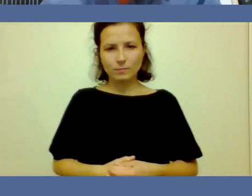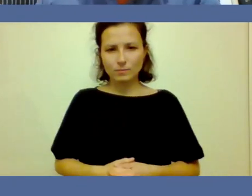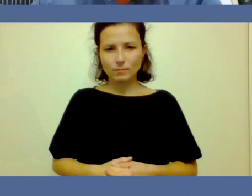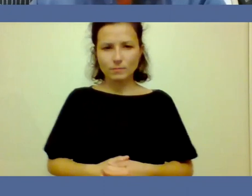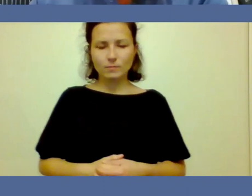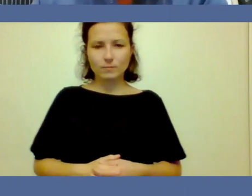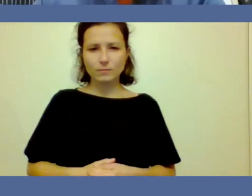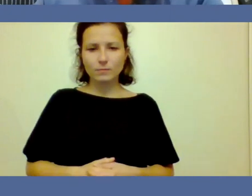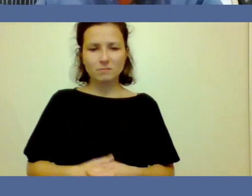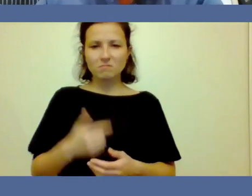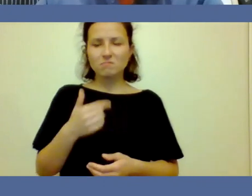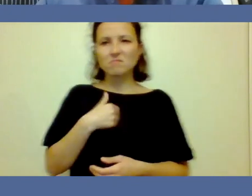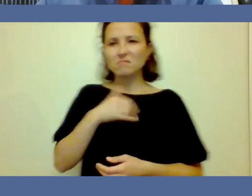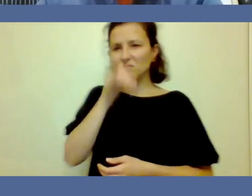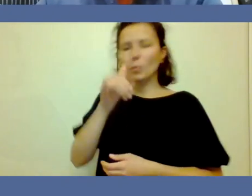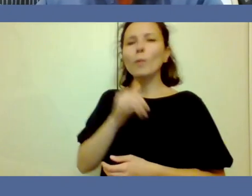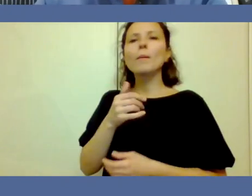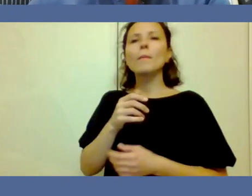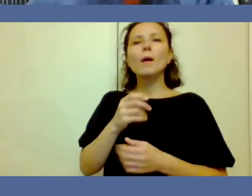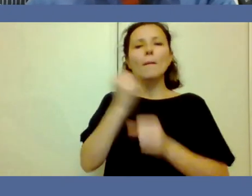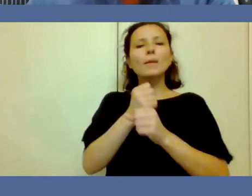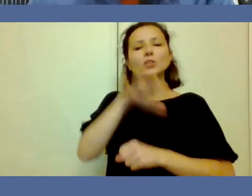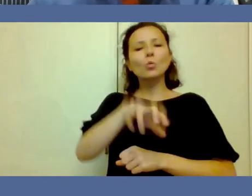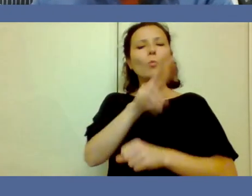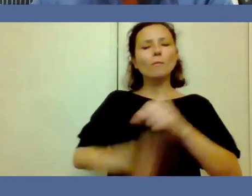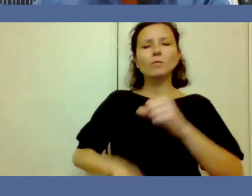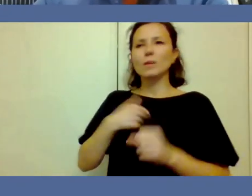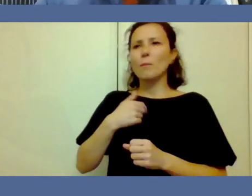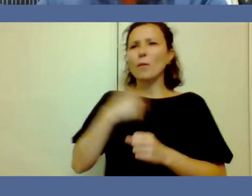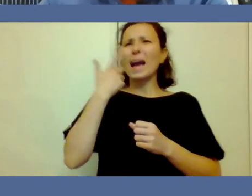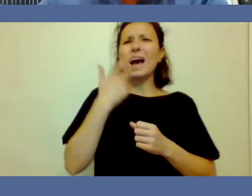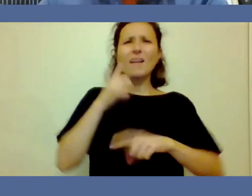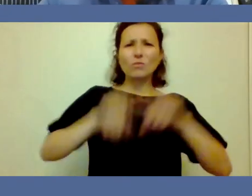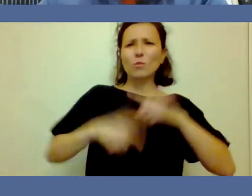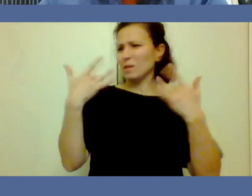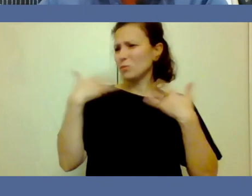Nie mogłabym pracować w organach ścigania, bo w normalnym życiu jestem chaosem?